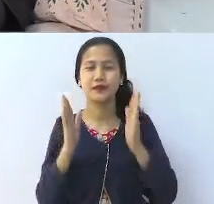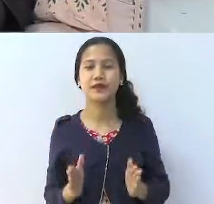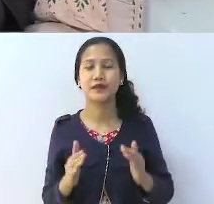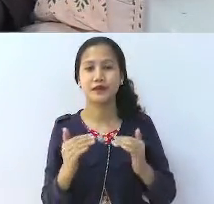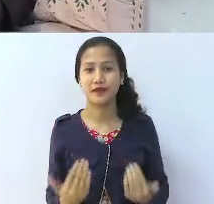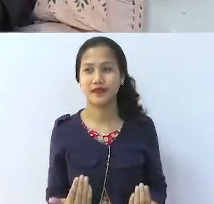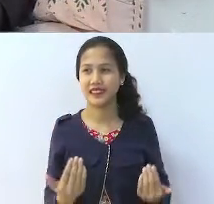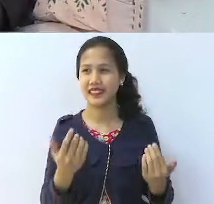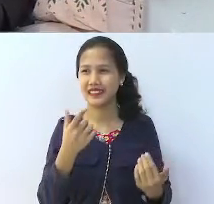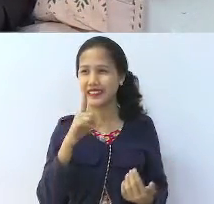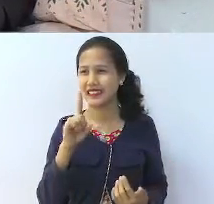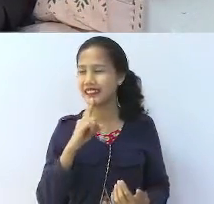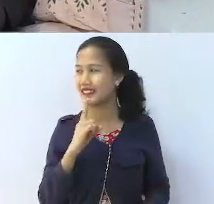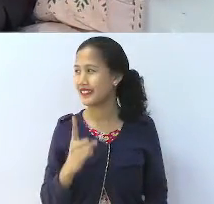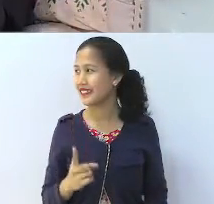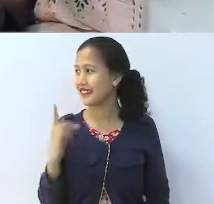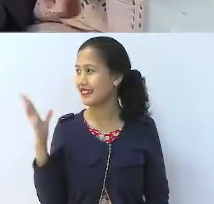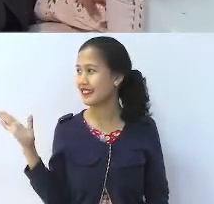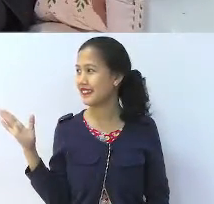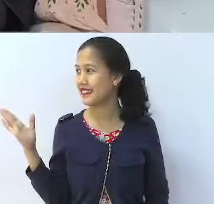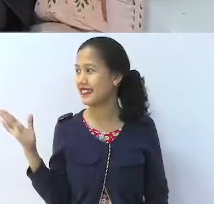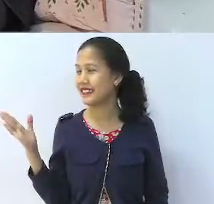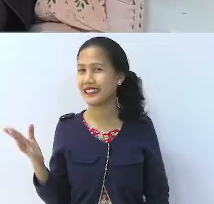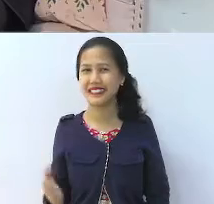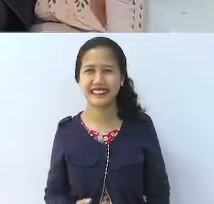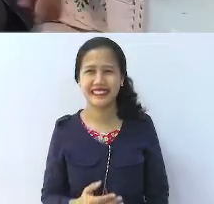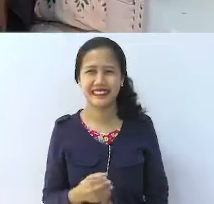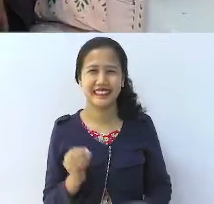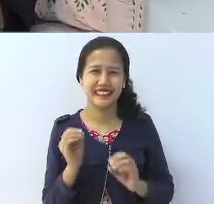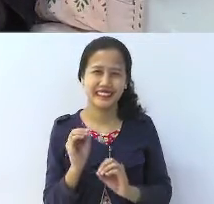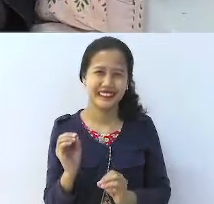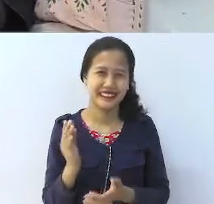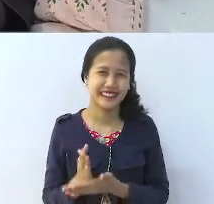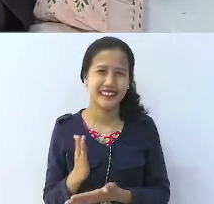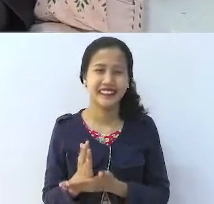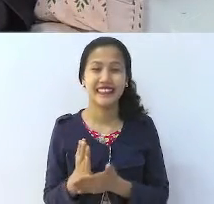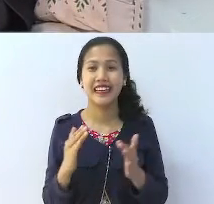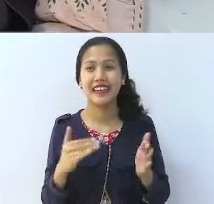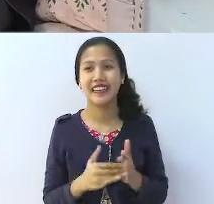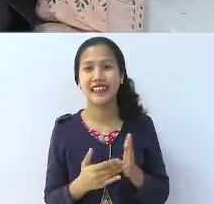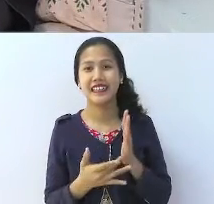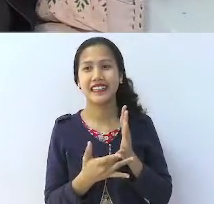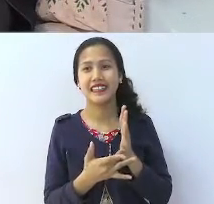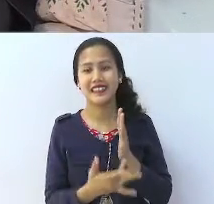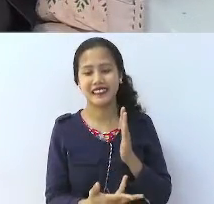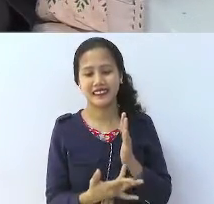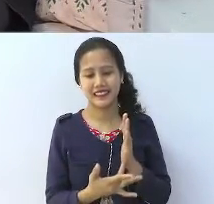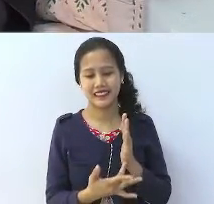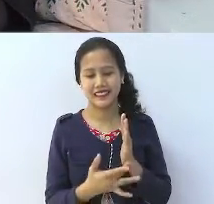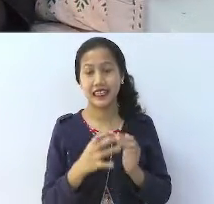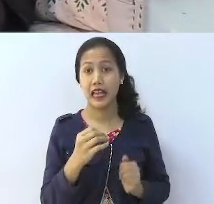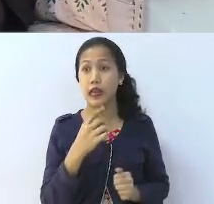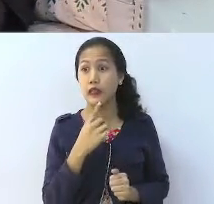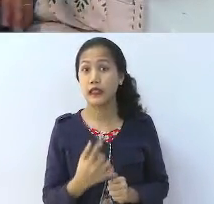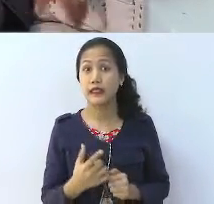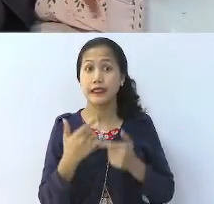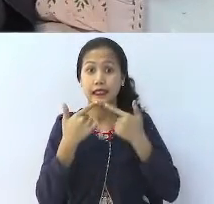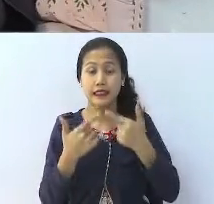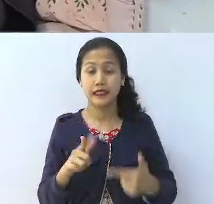2,000 Magbabasa na po ako. Hindi. Hindi pa 2,000 years. Kung konti pa lang naman niya. Bati na natin yung mga nasa live viewers